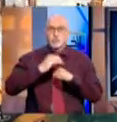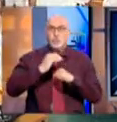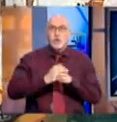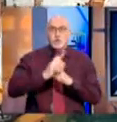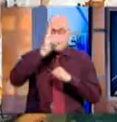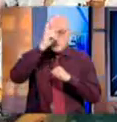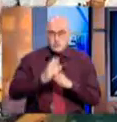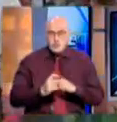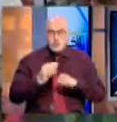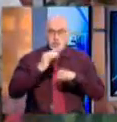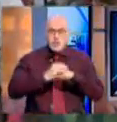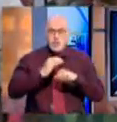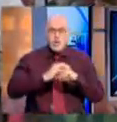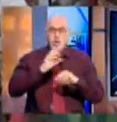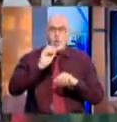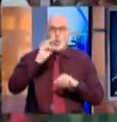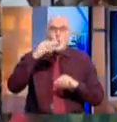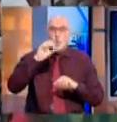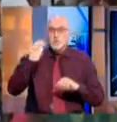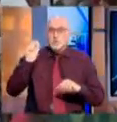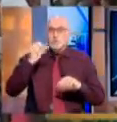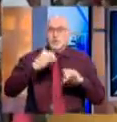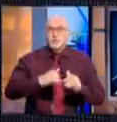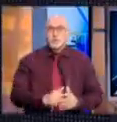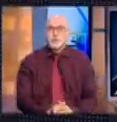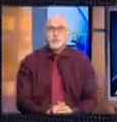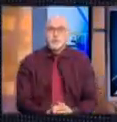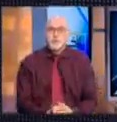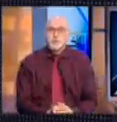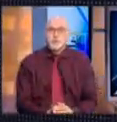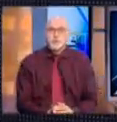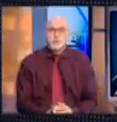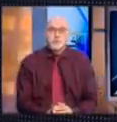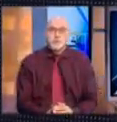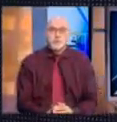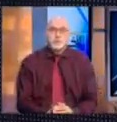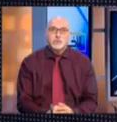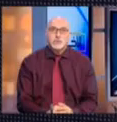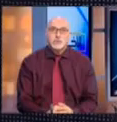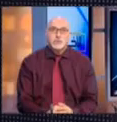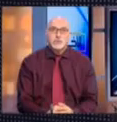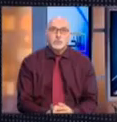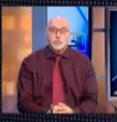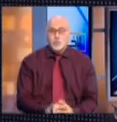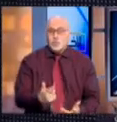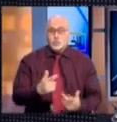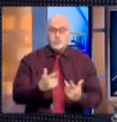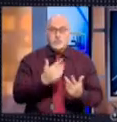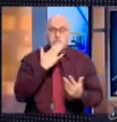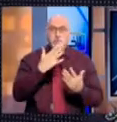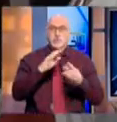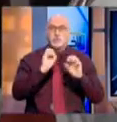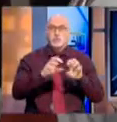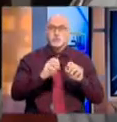في ليالي الأنس العاصمية. جدرنا مجهود إيفاغ، ونستكتر بخير